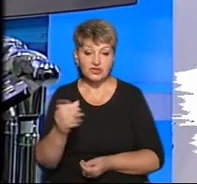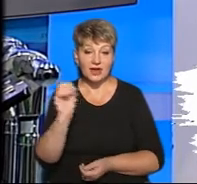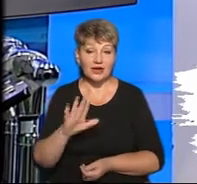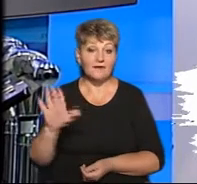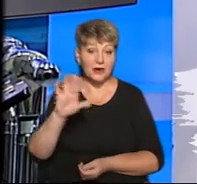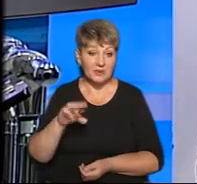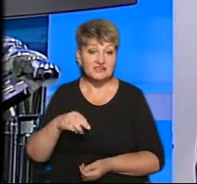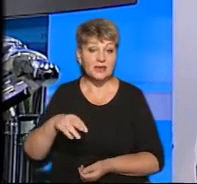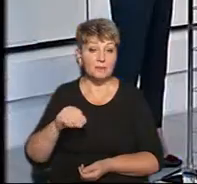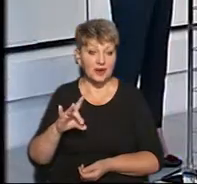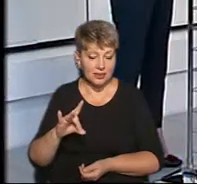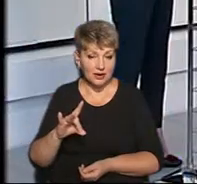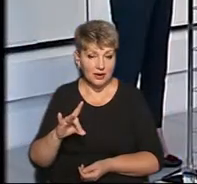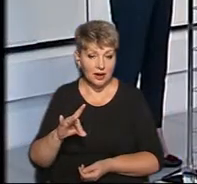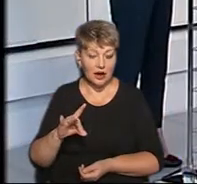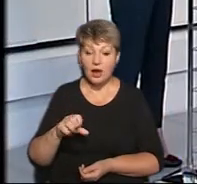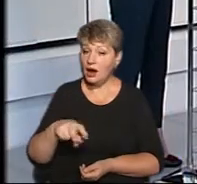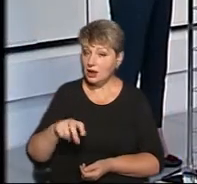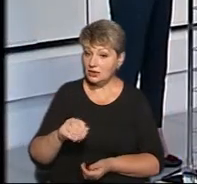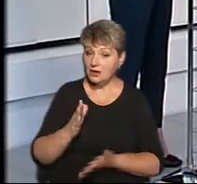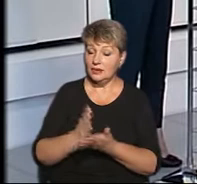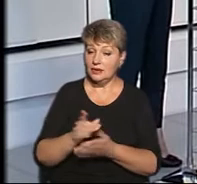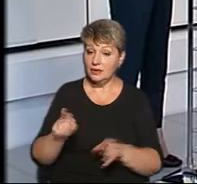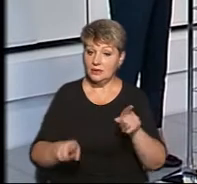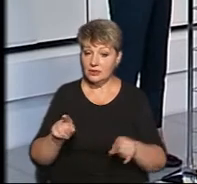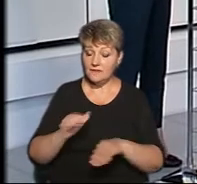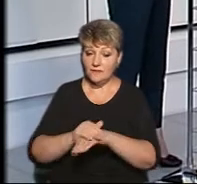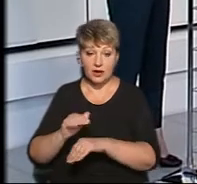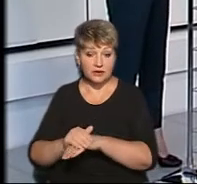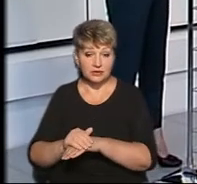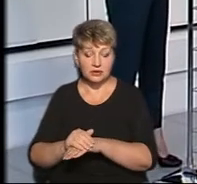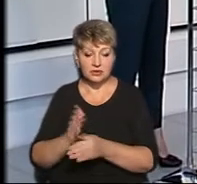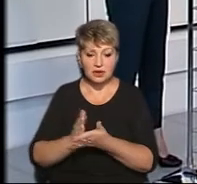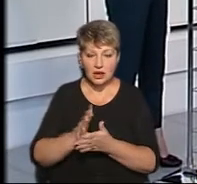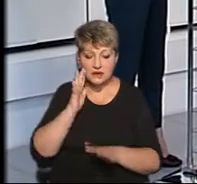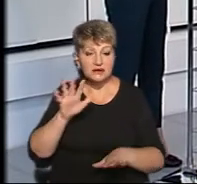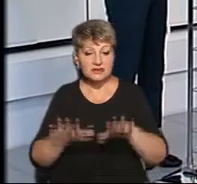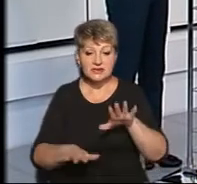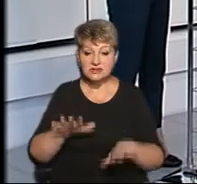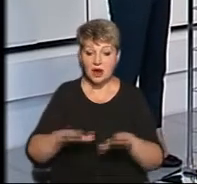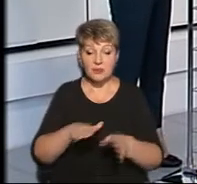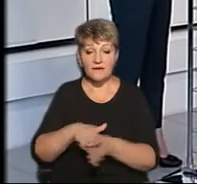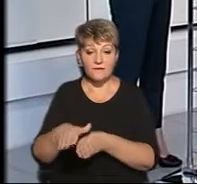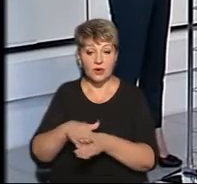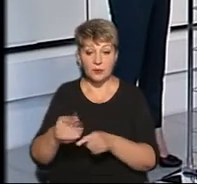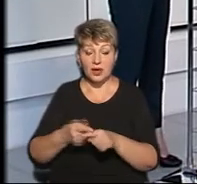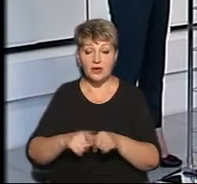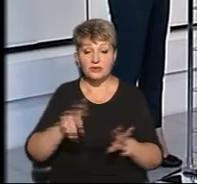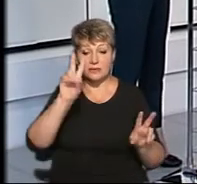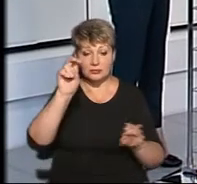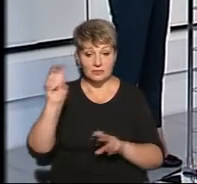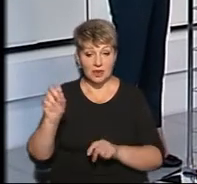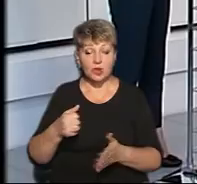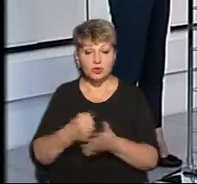наш. Але деякі факти породжують сумніви у спроможності виконати ці задекларовані гасла. Так,